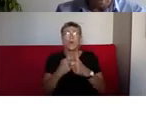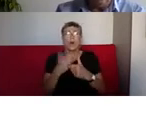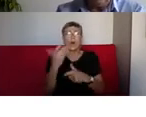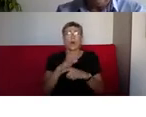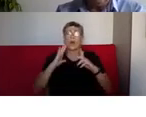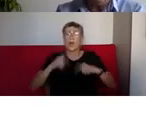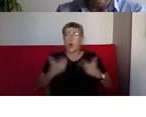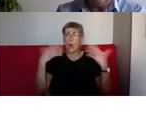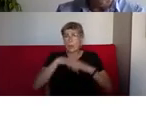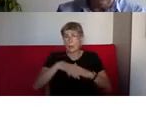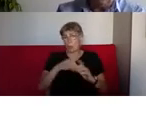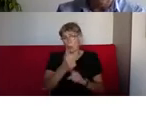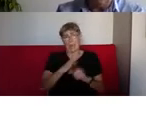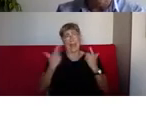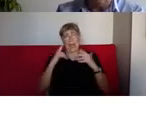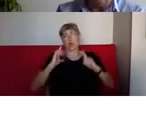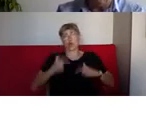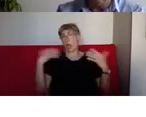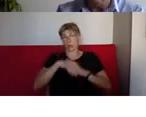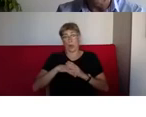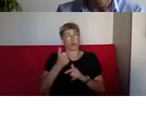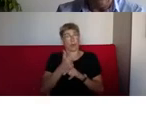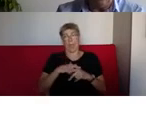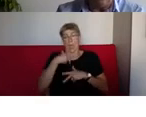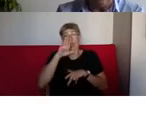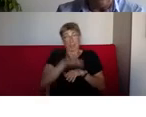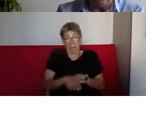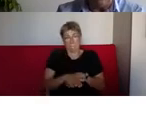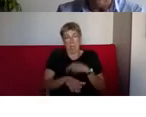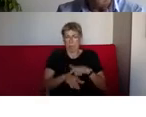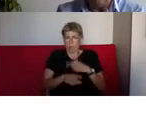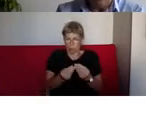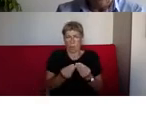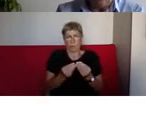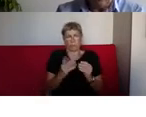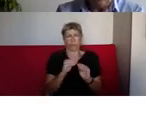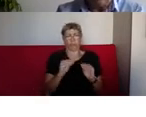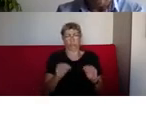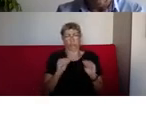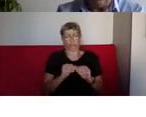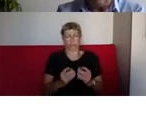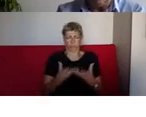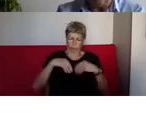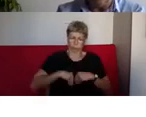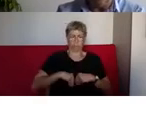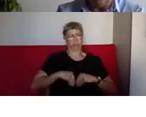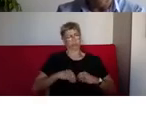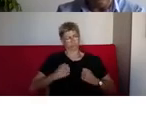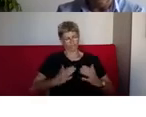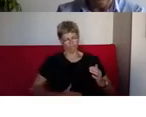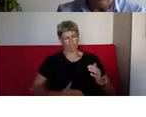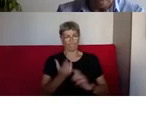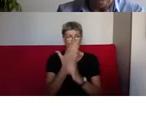route première et toute première étape à réussir pour avoir demain des collaborateurs compétents. Cela s'accompagne par l'accès aux